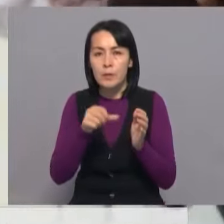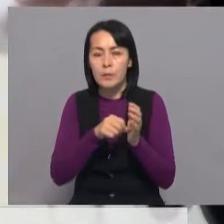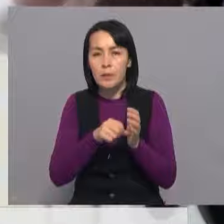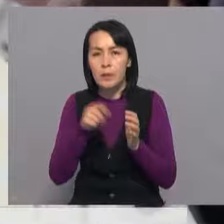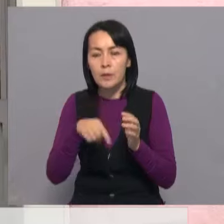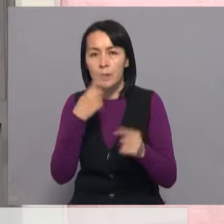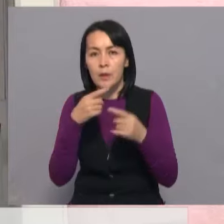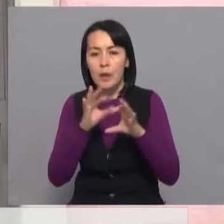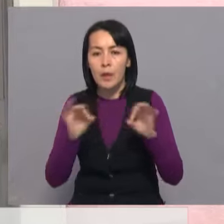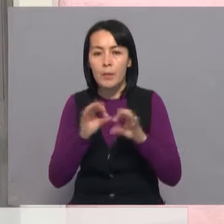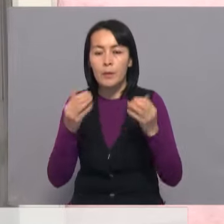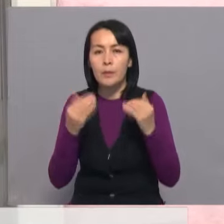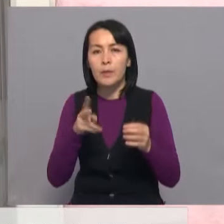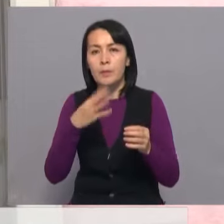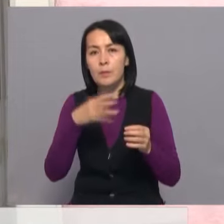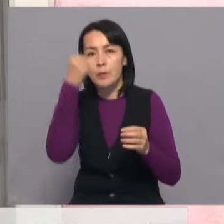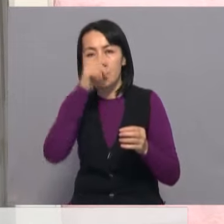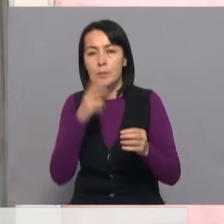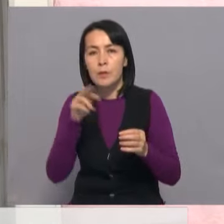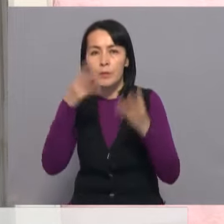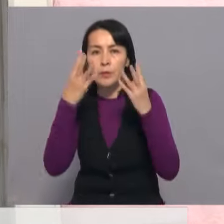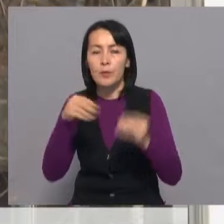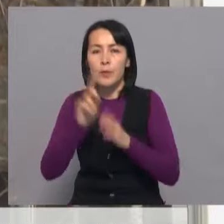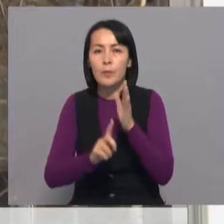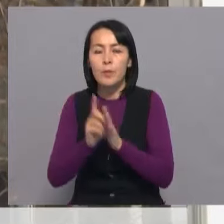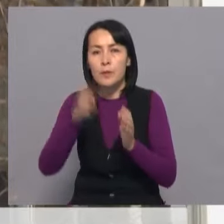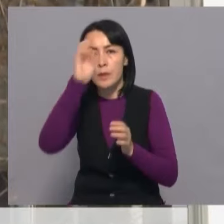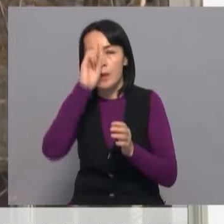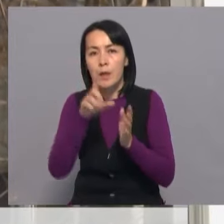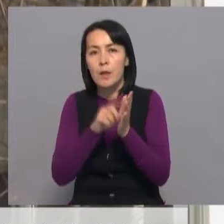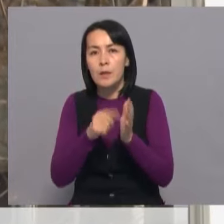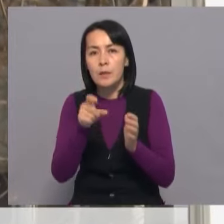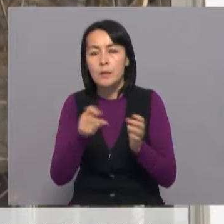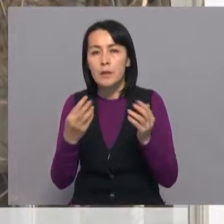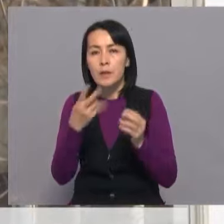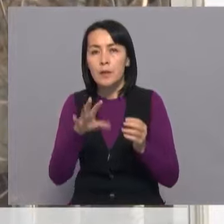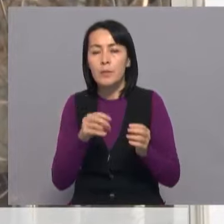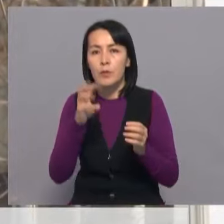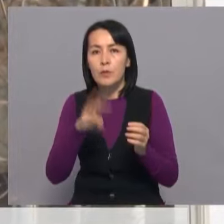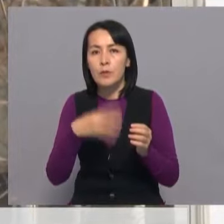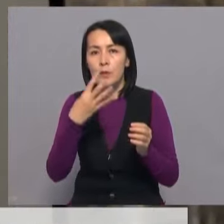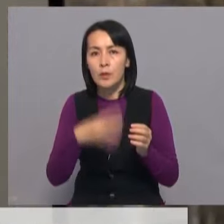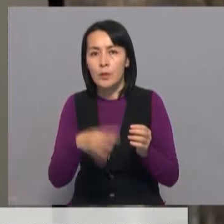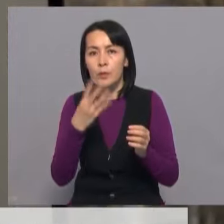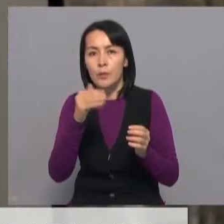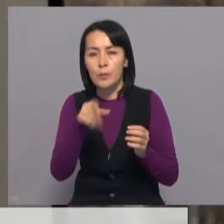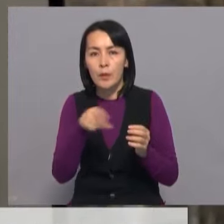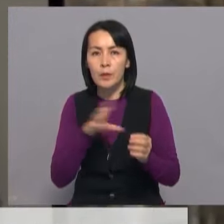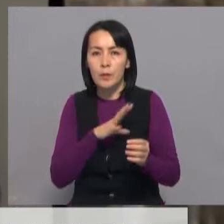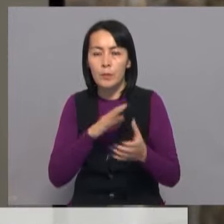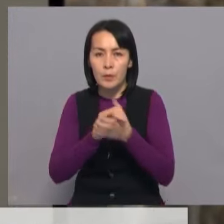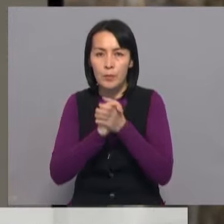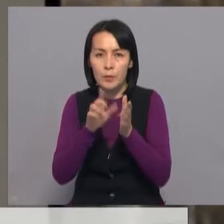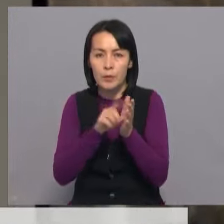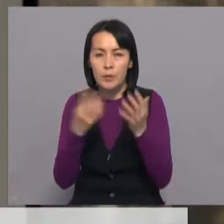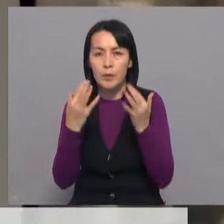теңге делінген хабарламада. 2024 жылғы 1 қаңтардағы жағдай бойынша еліміздегі зейнеткерлер саны 2 миллион 344 мың адам болған. Ынтымақты